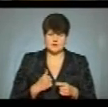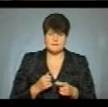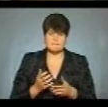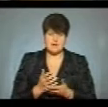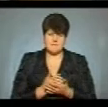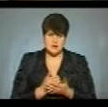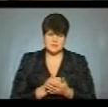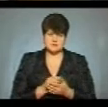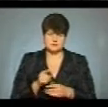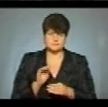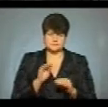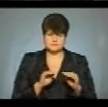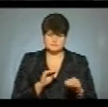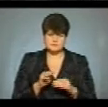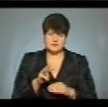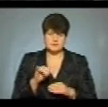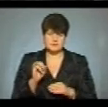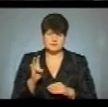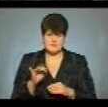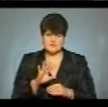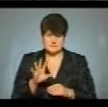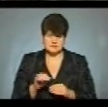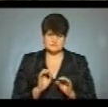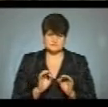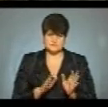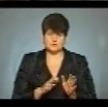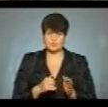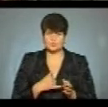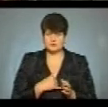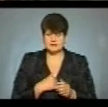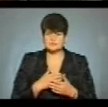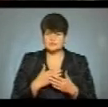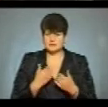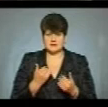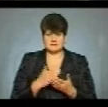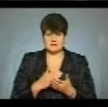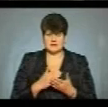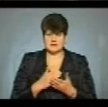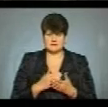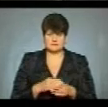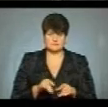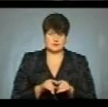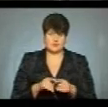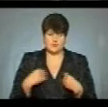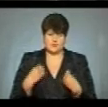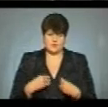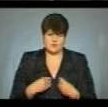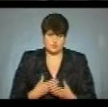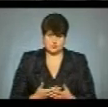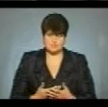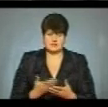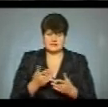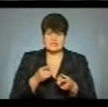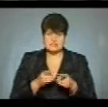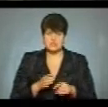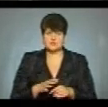тут, всі міни, все безпечне. На жаль, у нас немає в наявності автентичного одягу, який